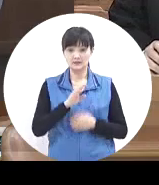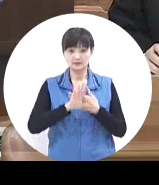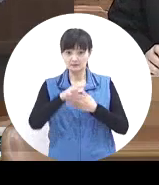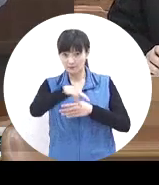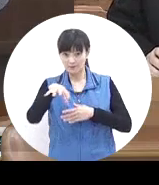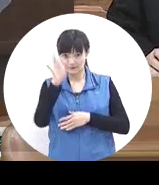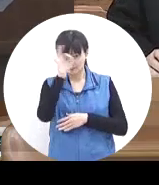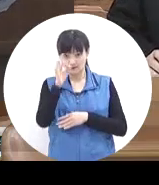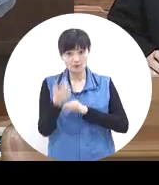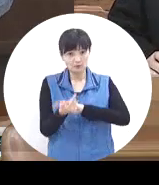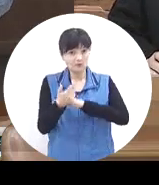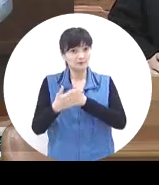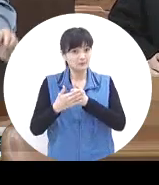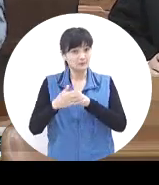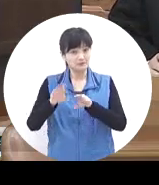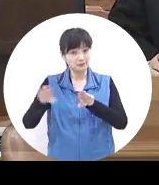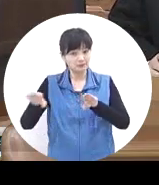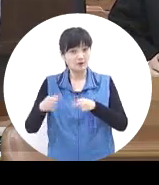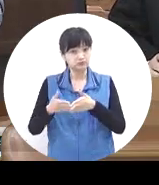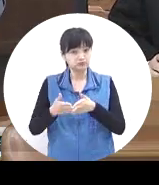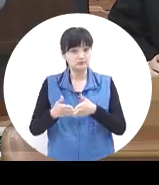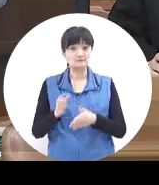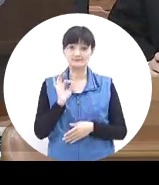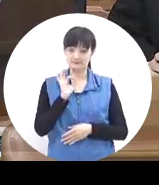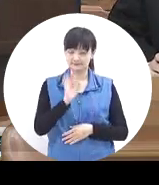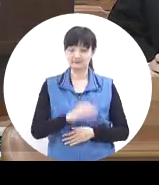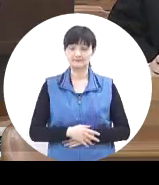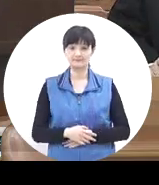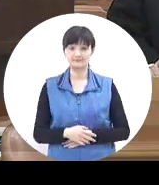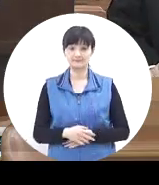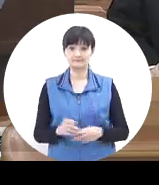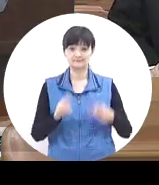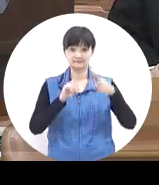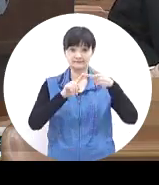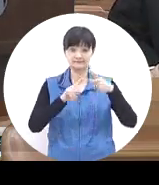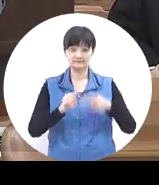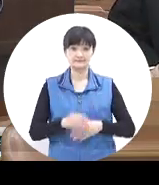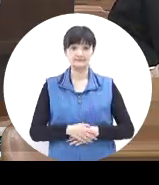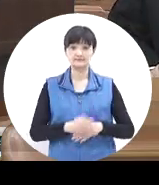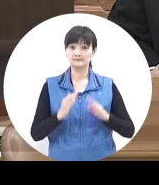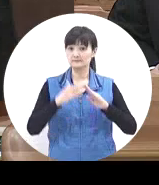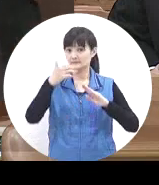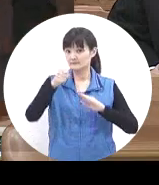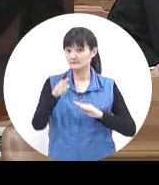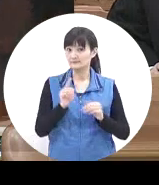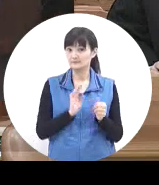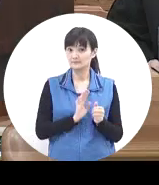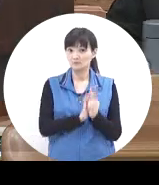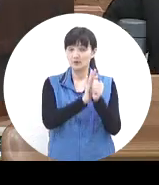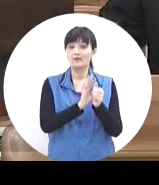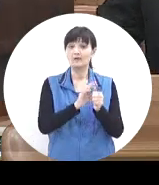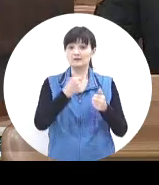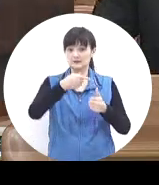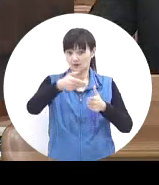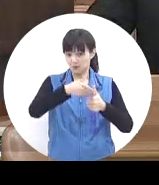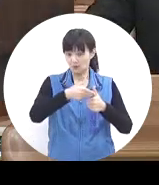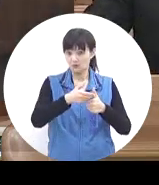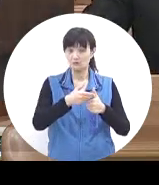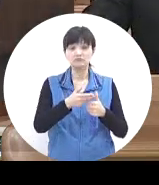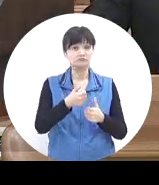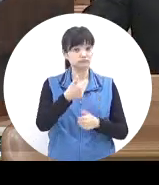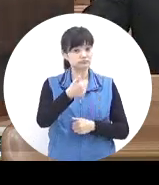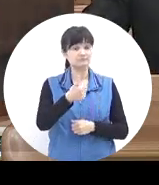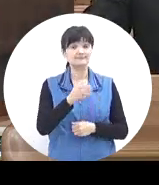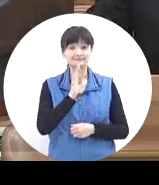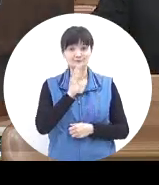不？ 嗯， 好，谢谢。第二个，市长，你对教育也非常支持，但是我希望在教育方面